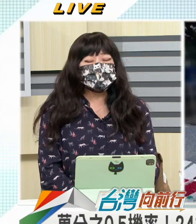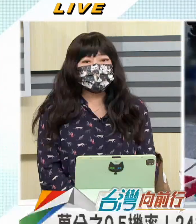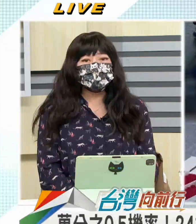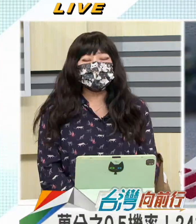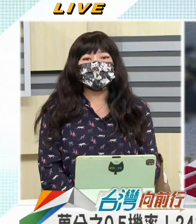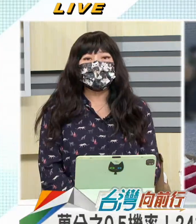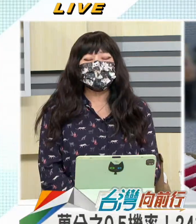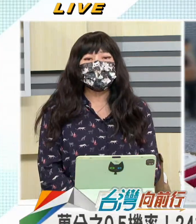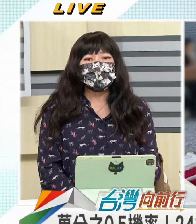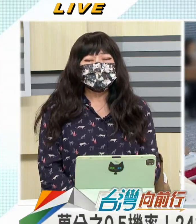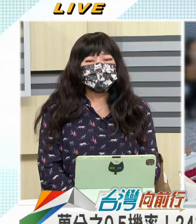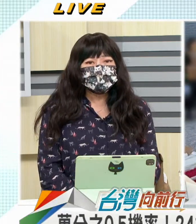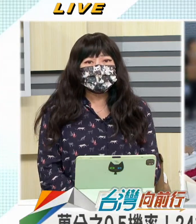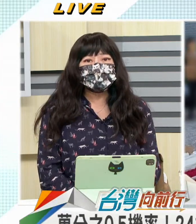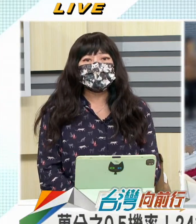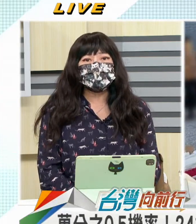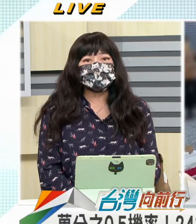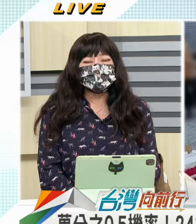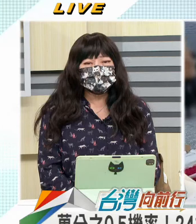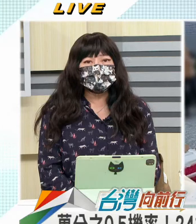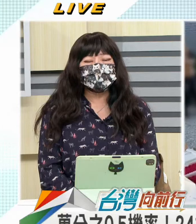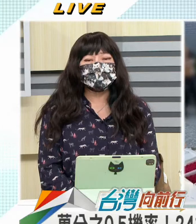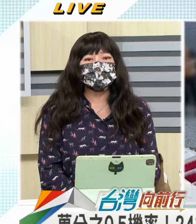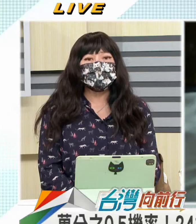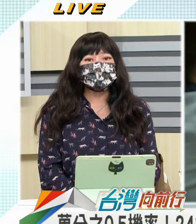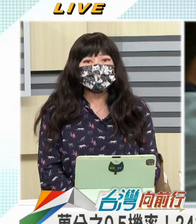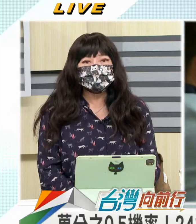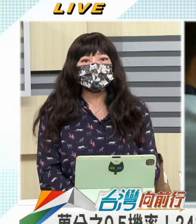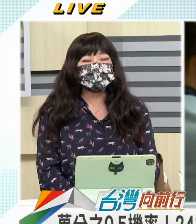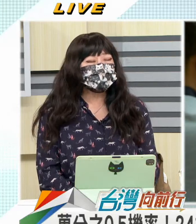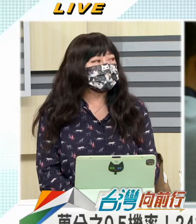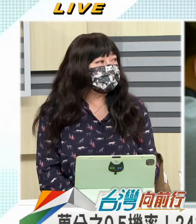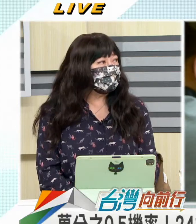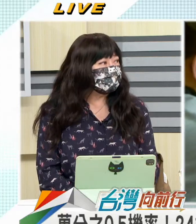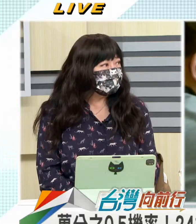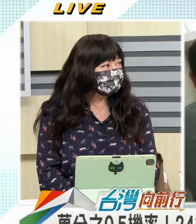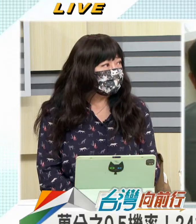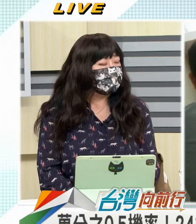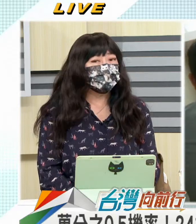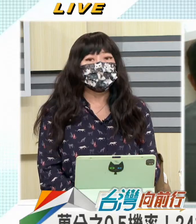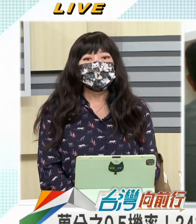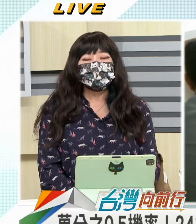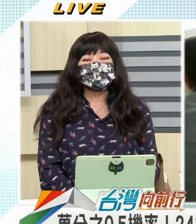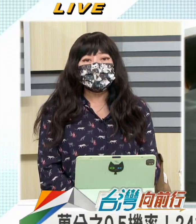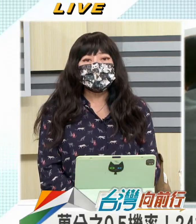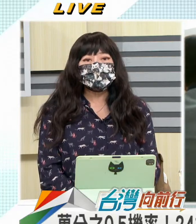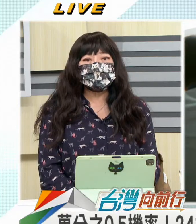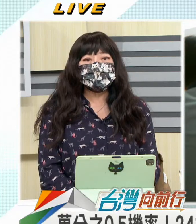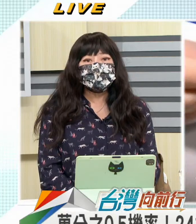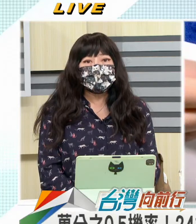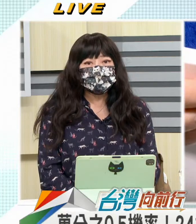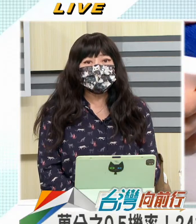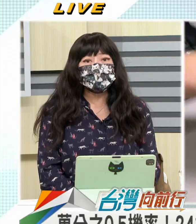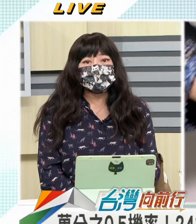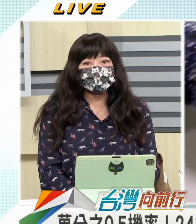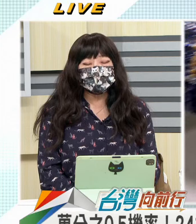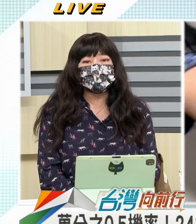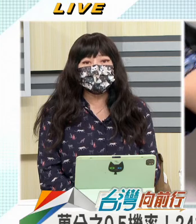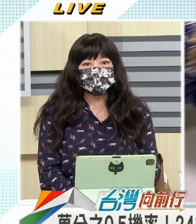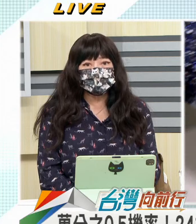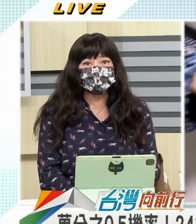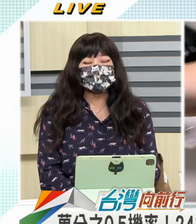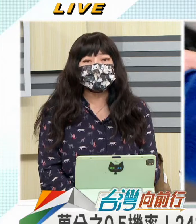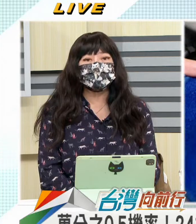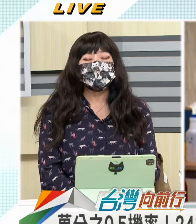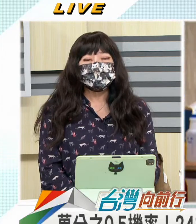还会再去做研究。不过从这个例子就告诉大家说，不但说这个疫苗一定要打好，那大家呢接下来就是这个礼拜